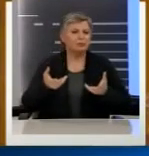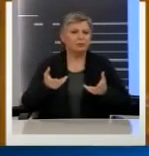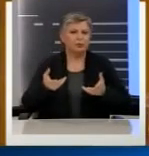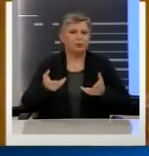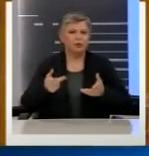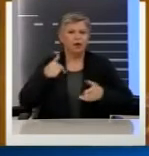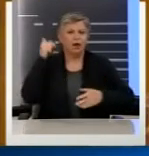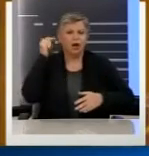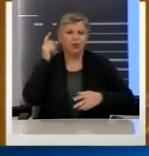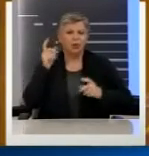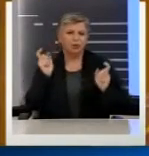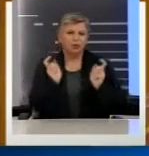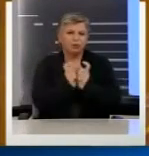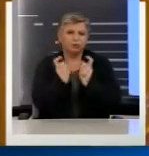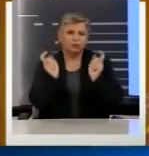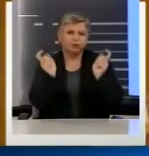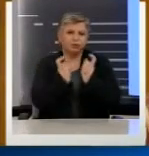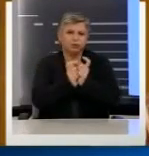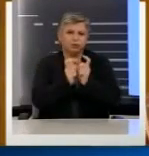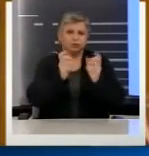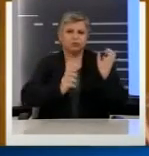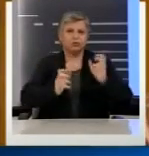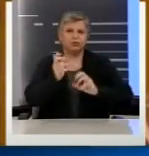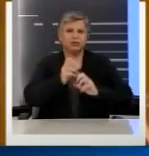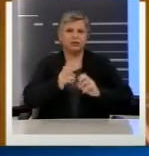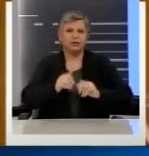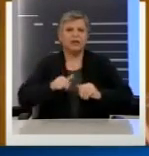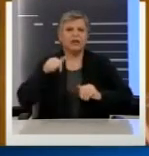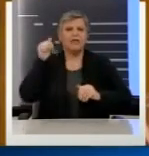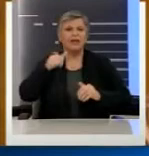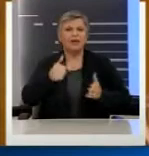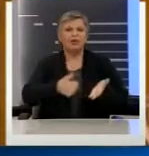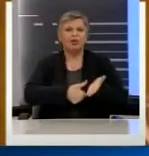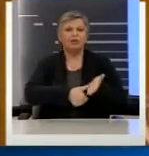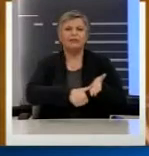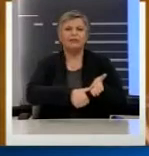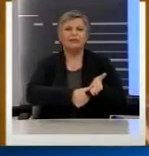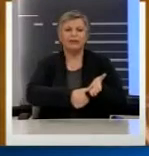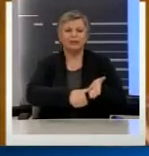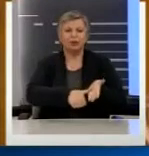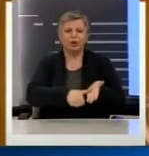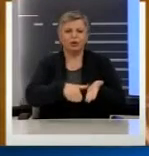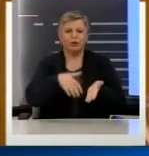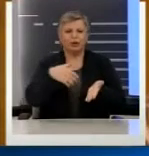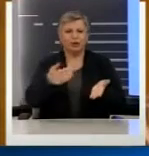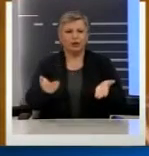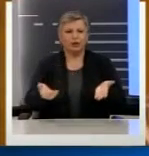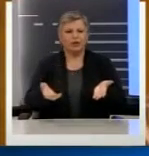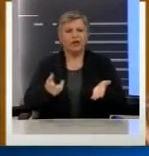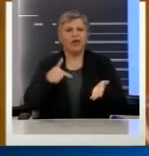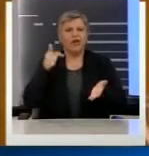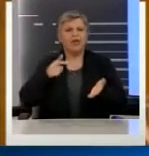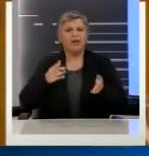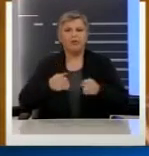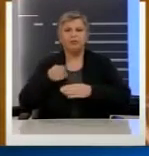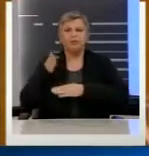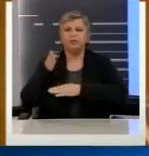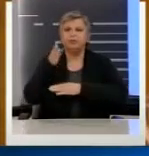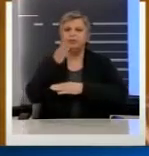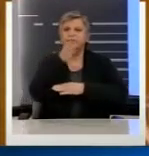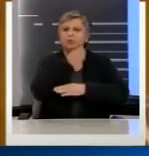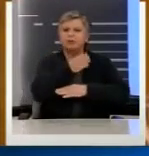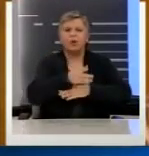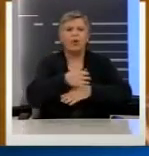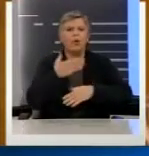εκείνη την υπόθεση? Καθένας σας βγάλει την ταυτότητά του, που τριγυρνάει λόγω και Σέγγεν σε όλη την Ευρώπη, φεύγετε από εδώ, φεύγουμε από